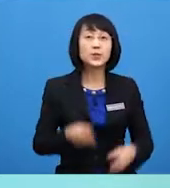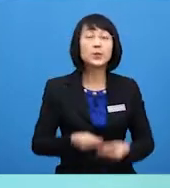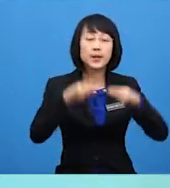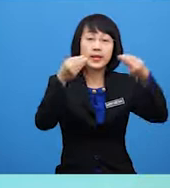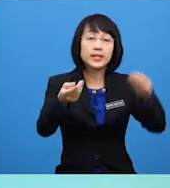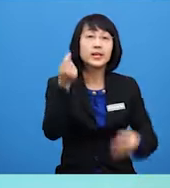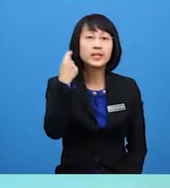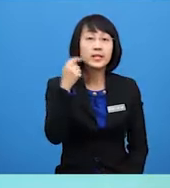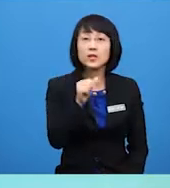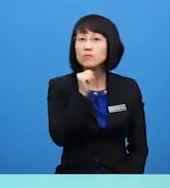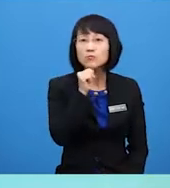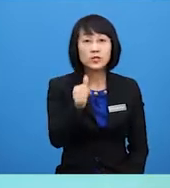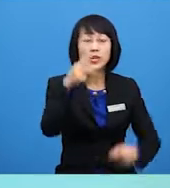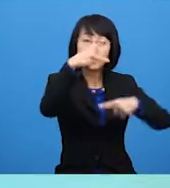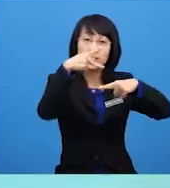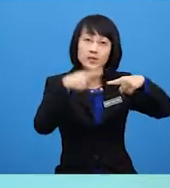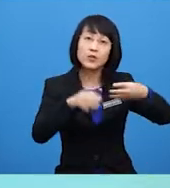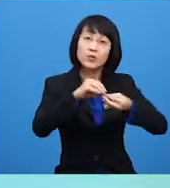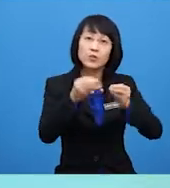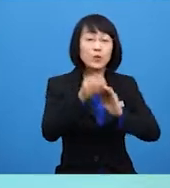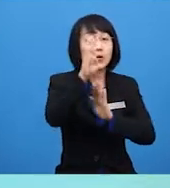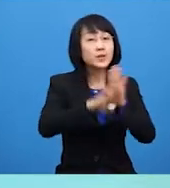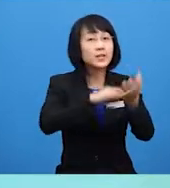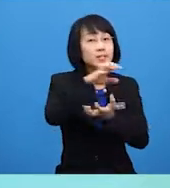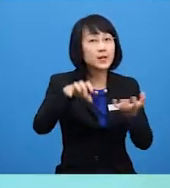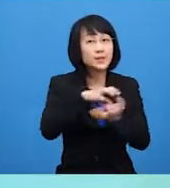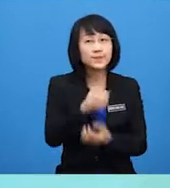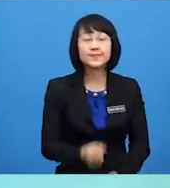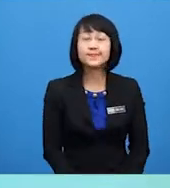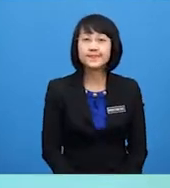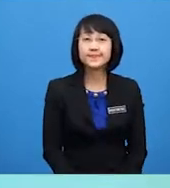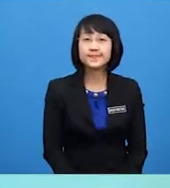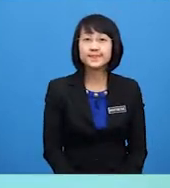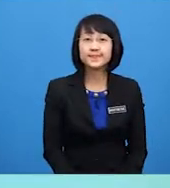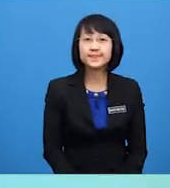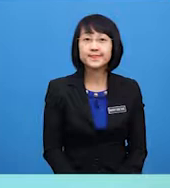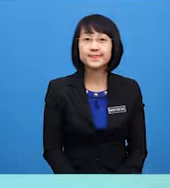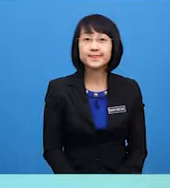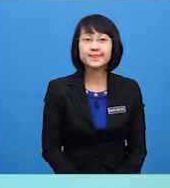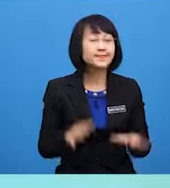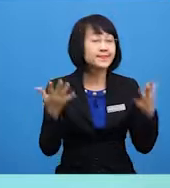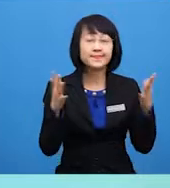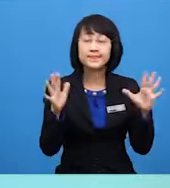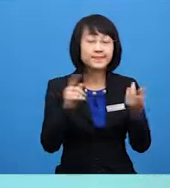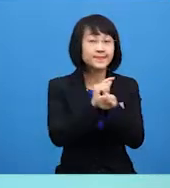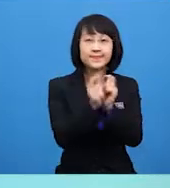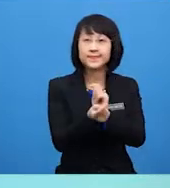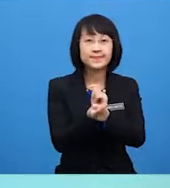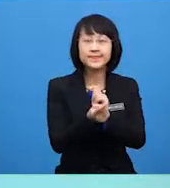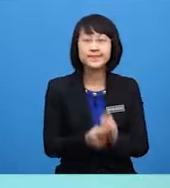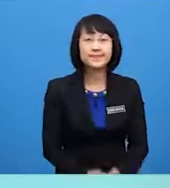tadi bukan pecahan nombor bercampur. Maka, tiada apa yang perlu